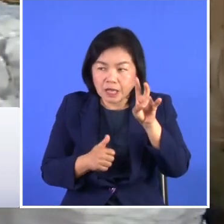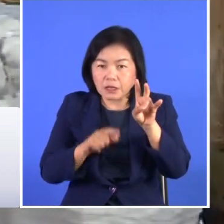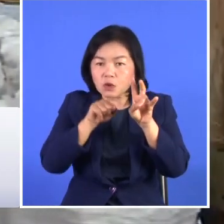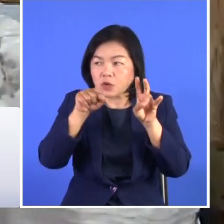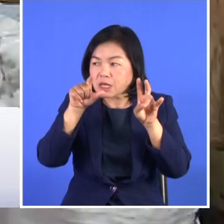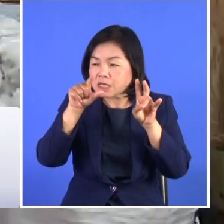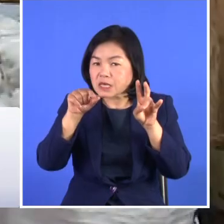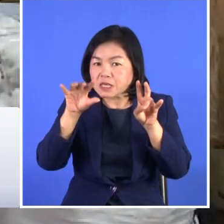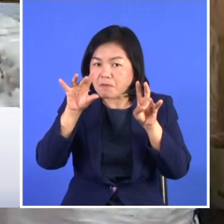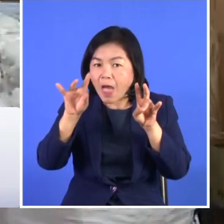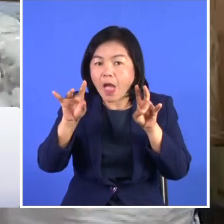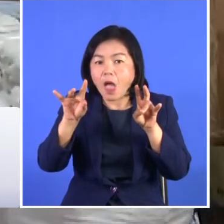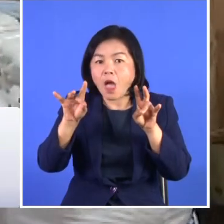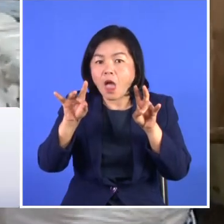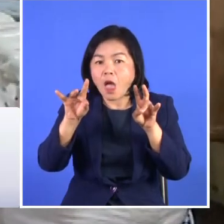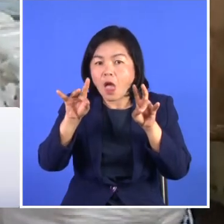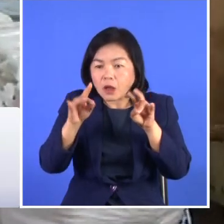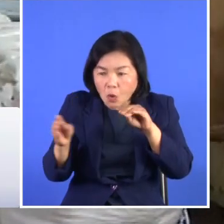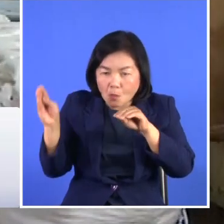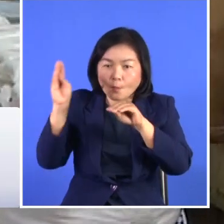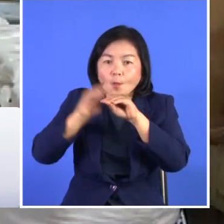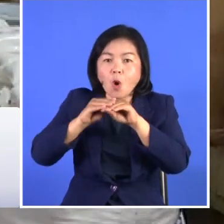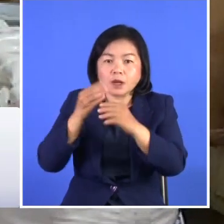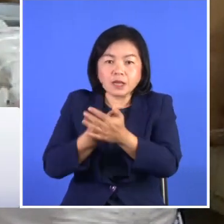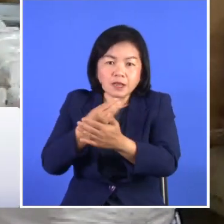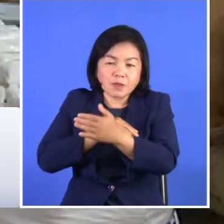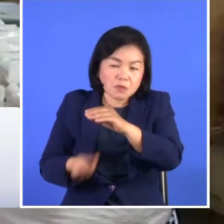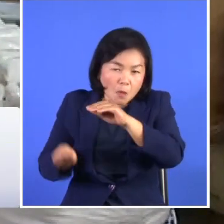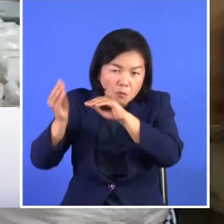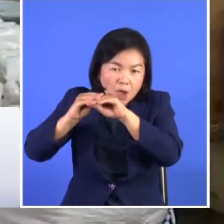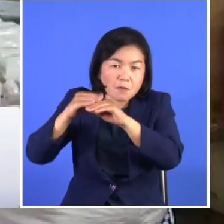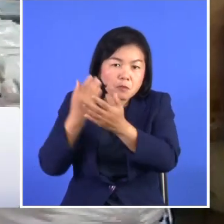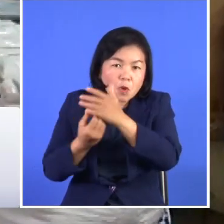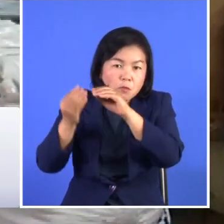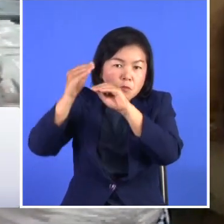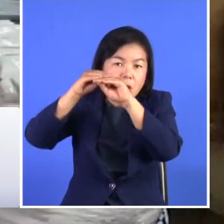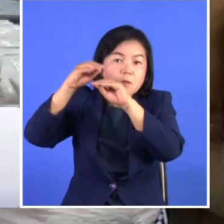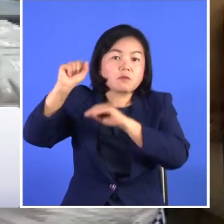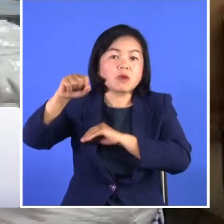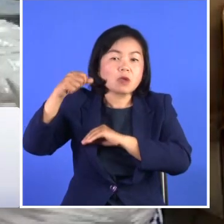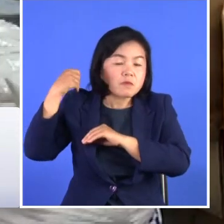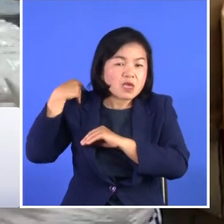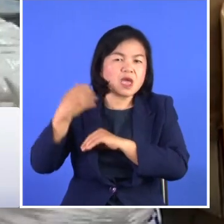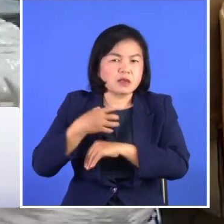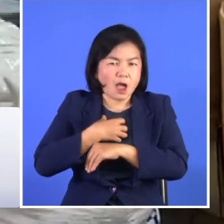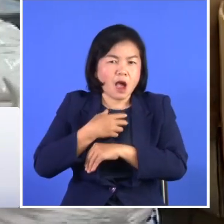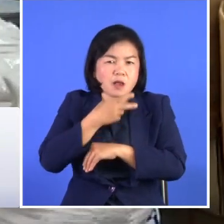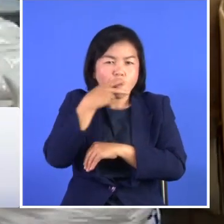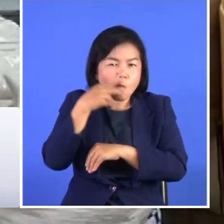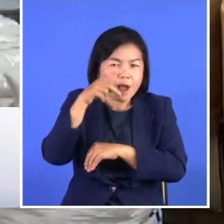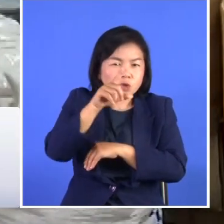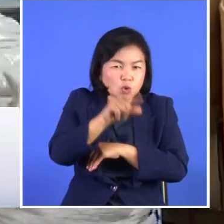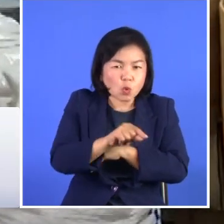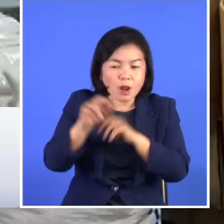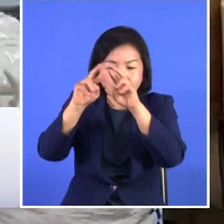ว่าต้นทุนมาเท่านี้เขาก็ต้องบวกกำไรไปอีกนิดนึงอยากให้น้ำตาลทรายเนี่ยราคาถูกกว่านี้เพราะว่าพ่อค้าแม่ค้าขนมหว